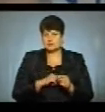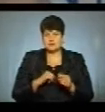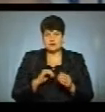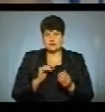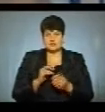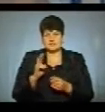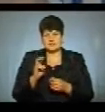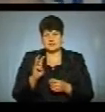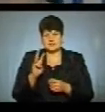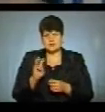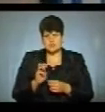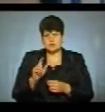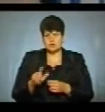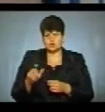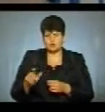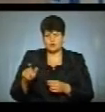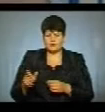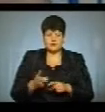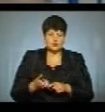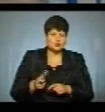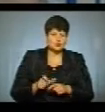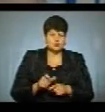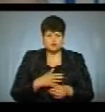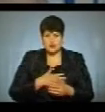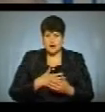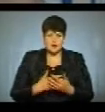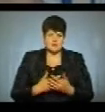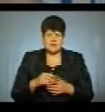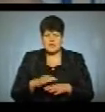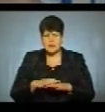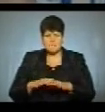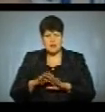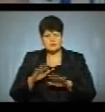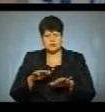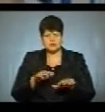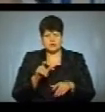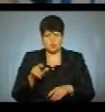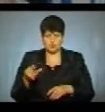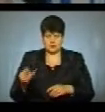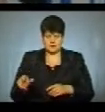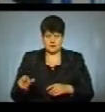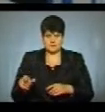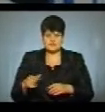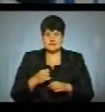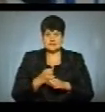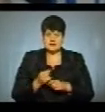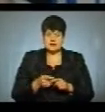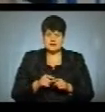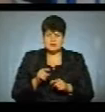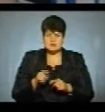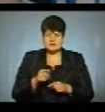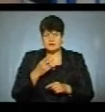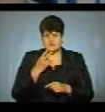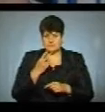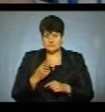по 200-300 чоловік, тому що дуже активно і масово пішли люди. Спонукає до цього,